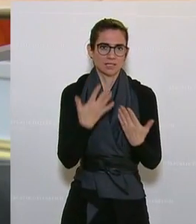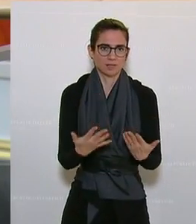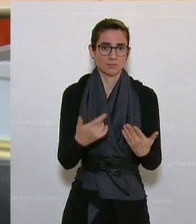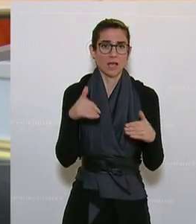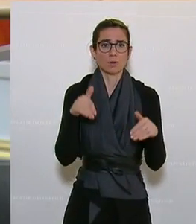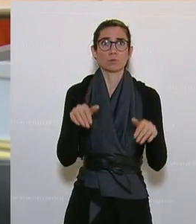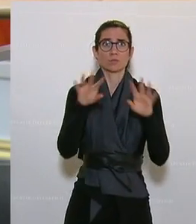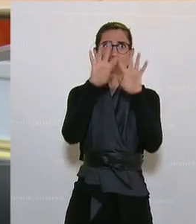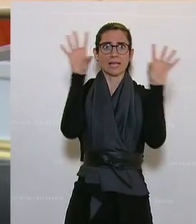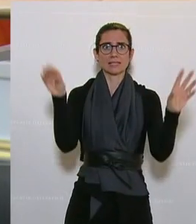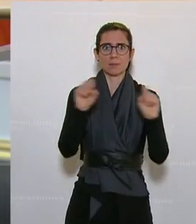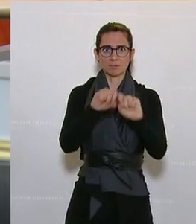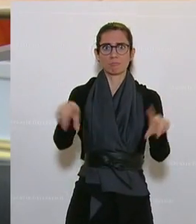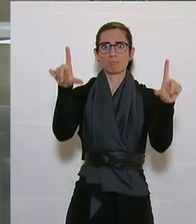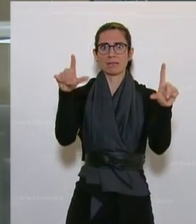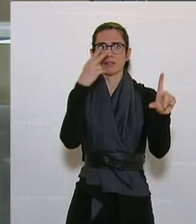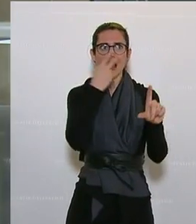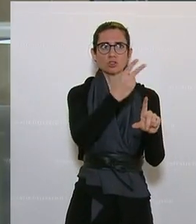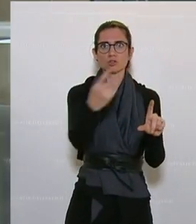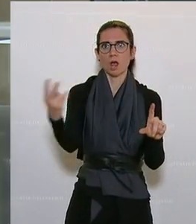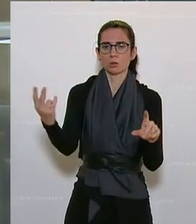zusammen abwägen. Und so denke ich,